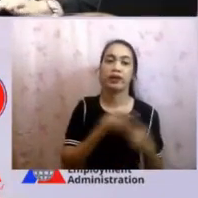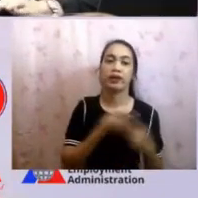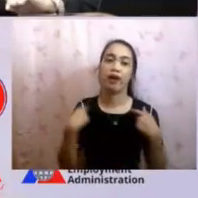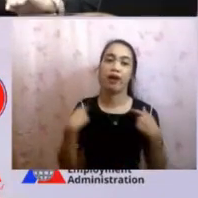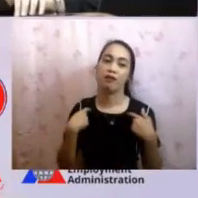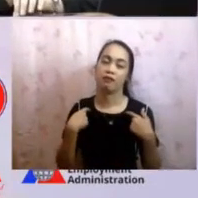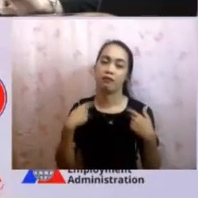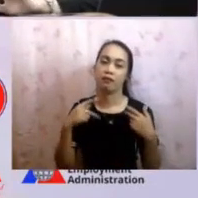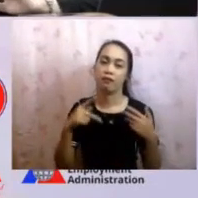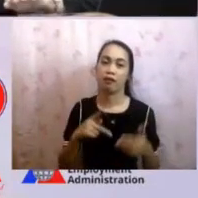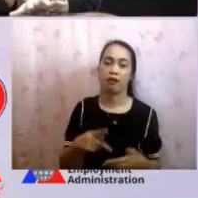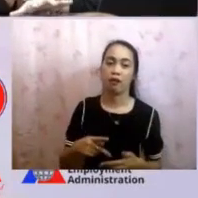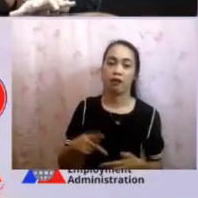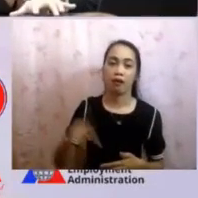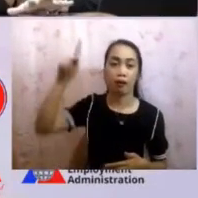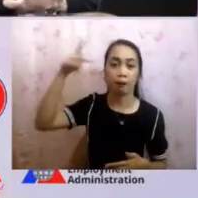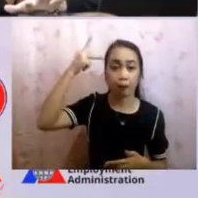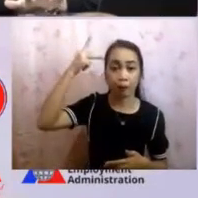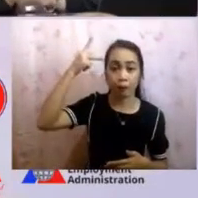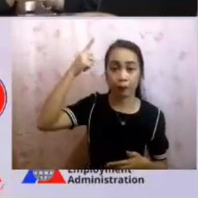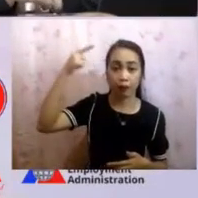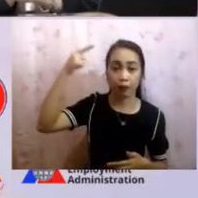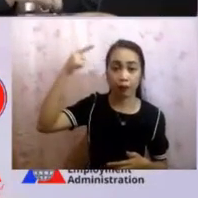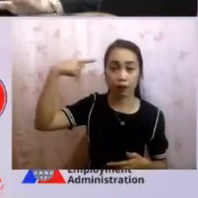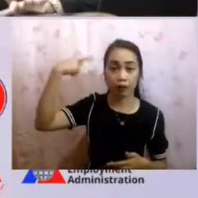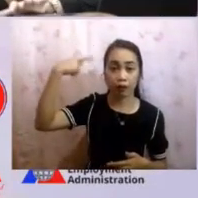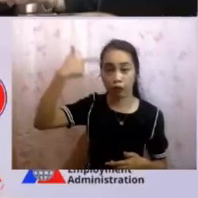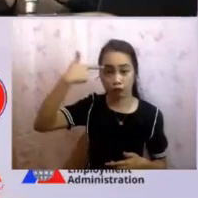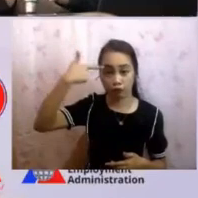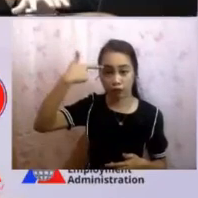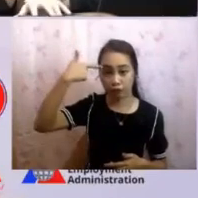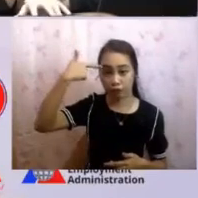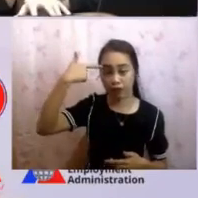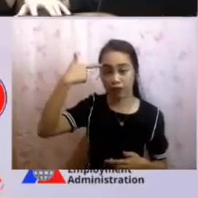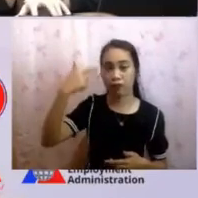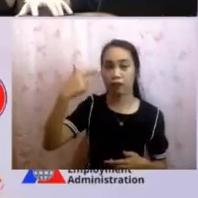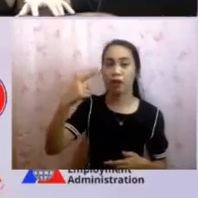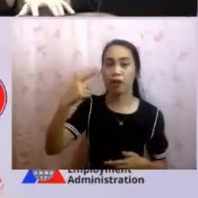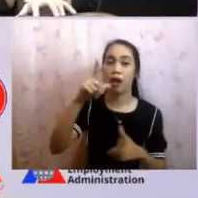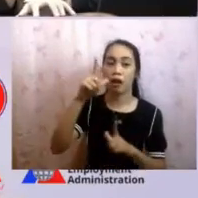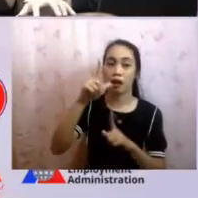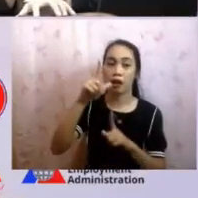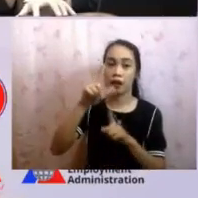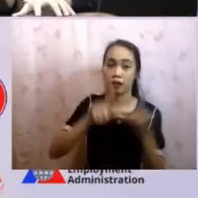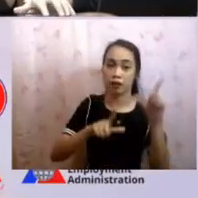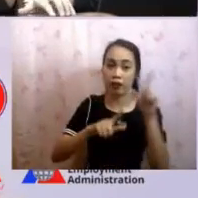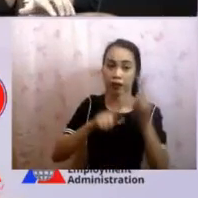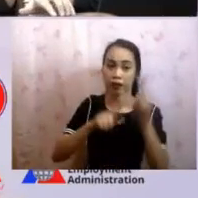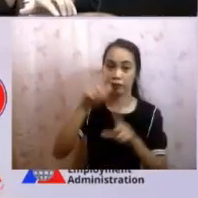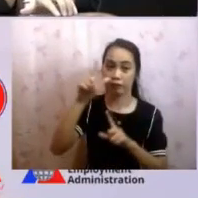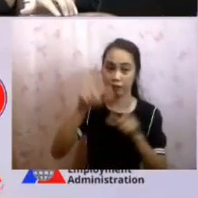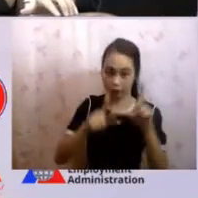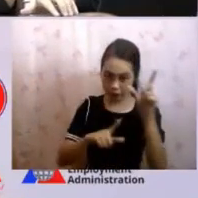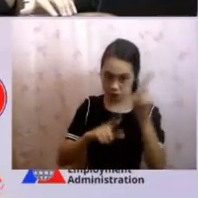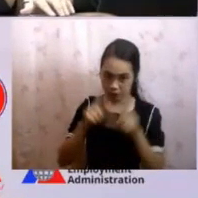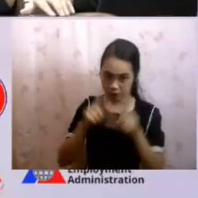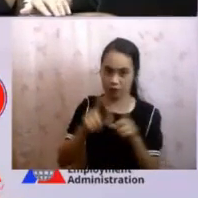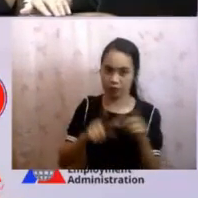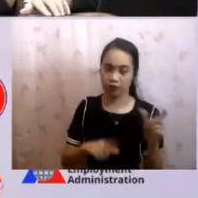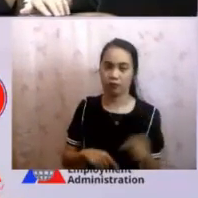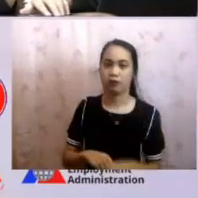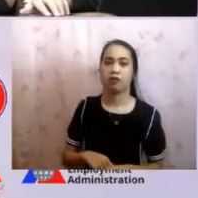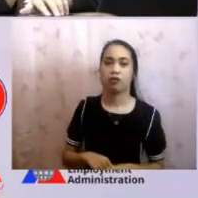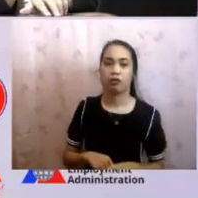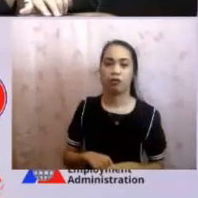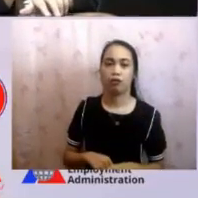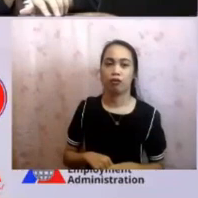of course, mga referrals sa friends. So aside from mga chika-chika, kung kinsay na nga buntis, na nga minyo, pag kuansad mo, pag chikasad mo, og